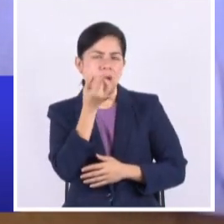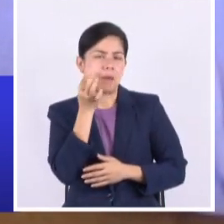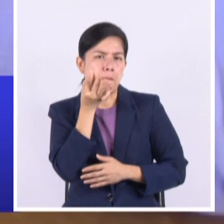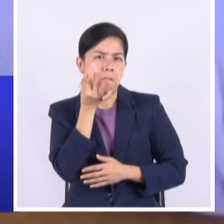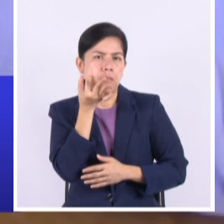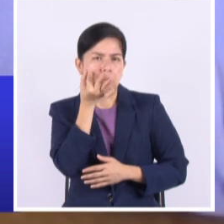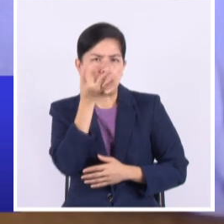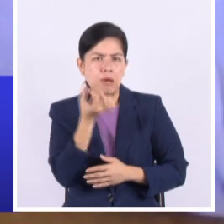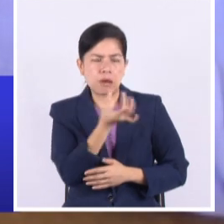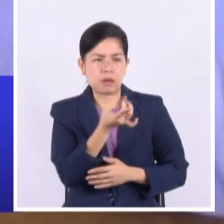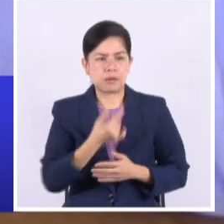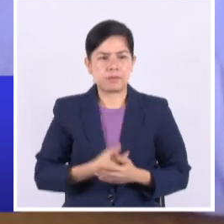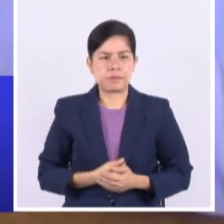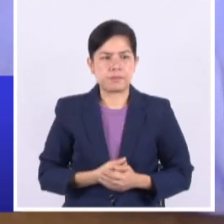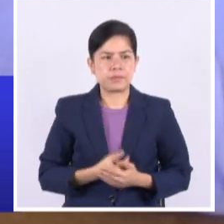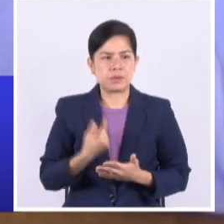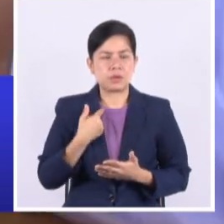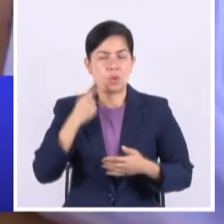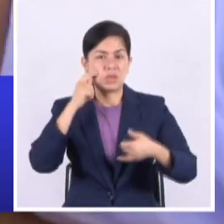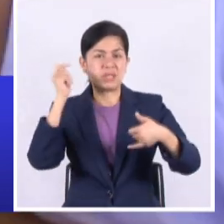อกเขาดิ